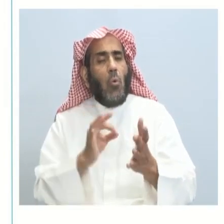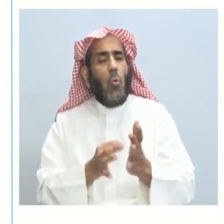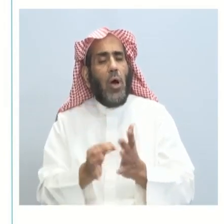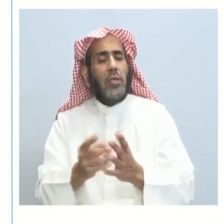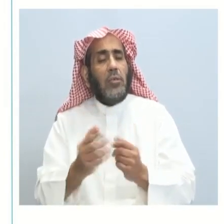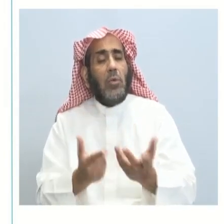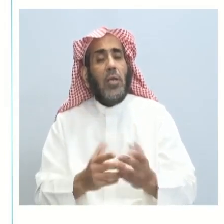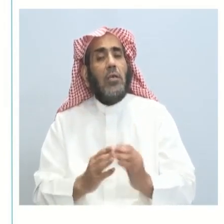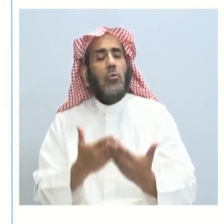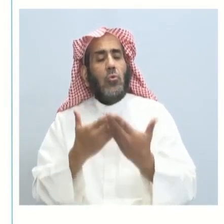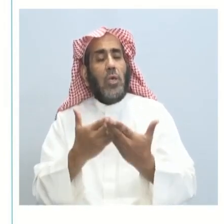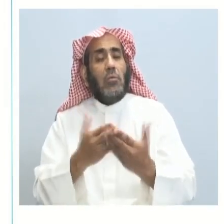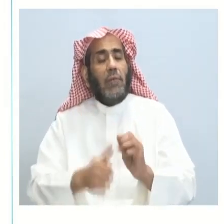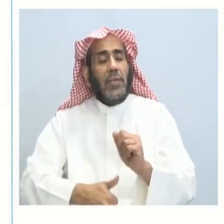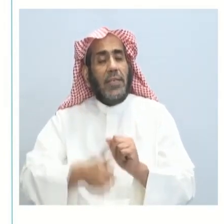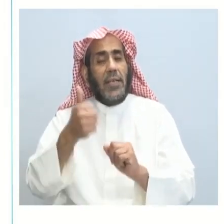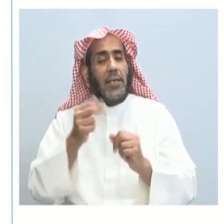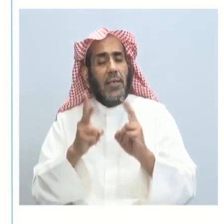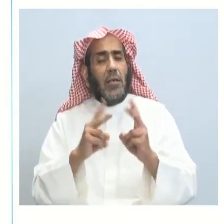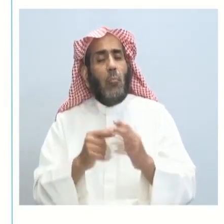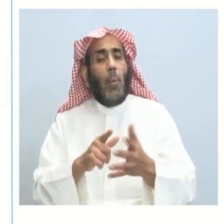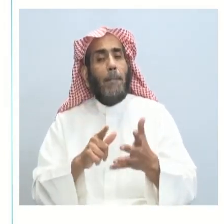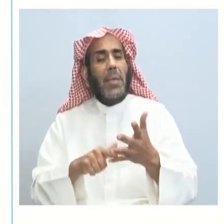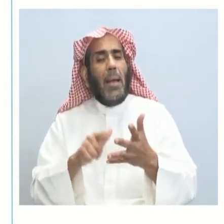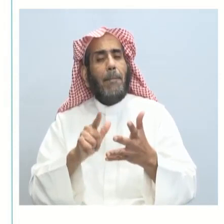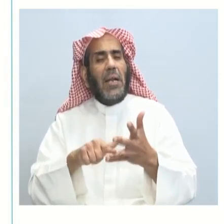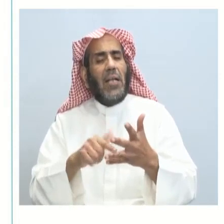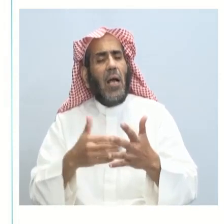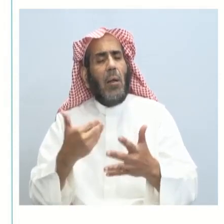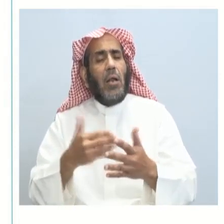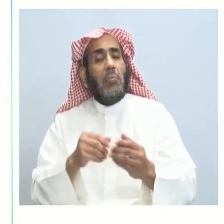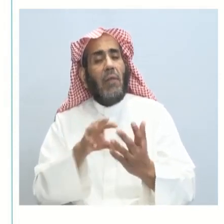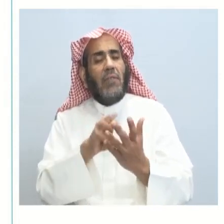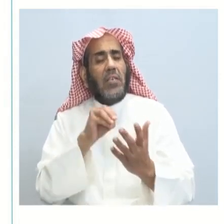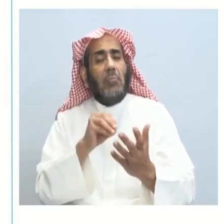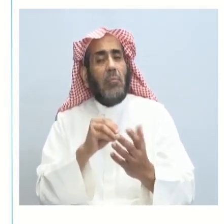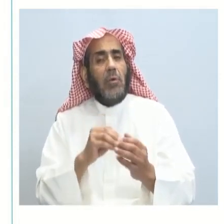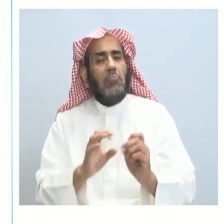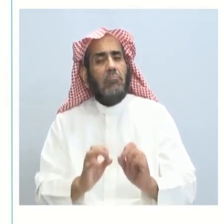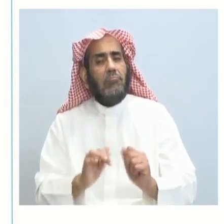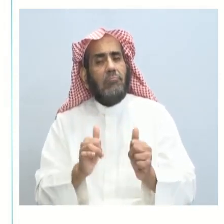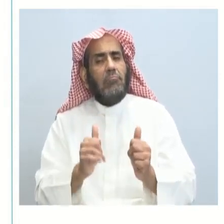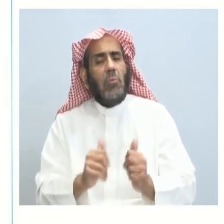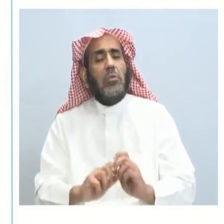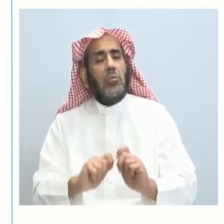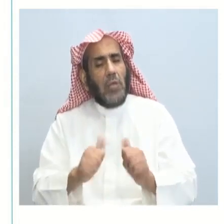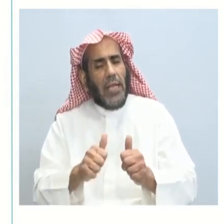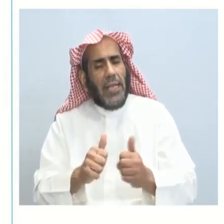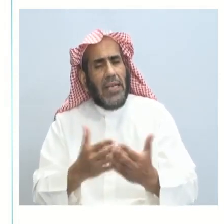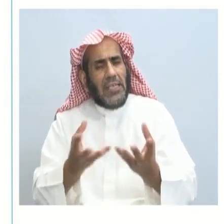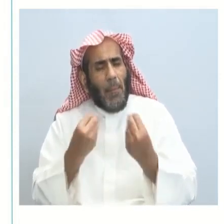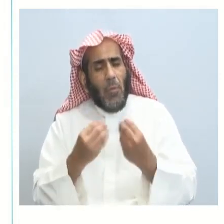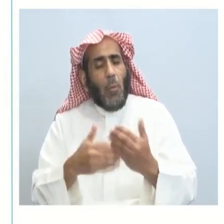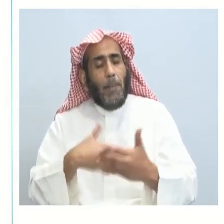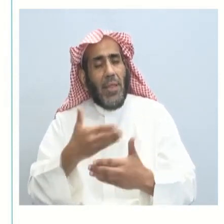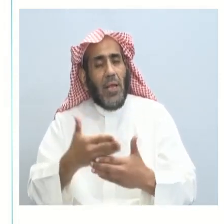تساعدك في نجاح الفعاليه ذكرنا نمر بمرحلتين قبل ان ابدا في الجمع احضر لجمع المعلومات بعد ذلك